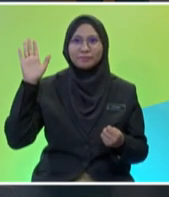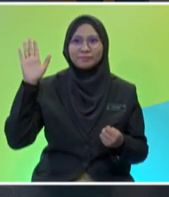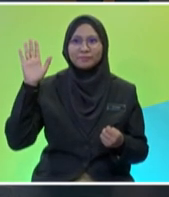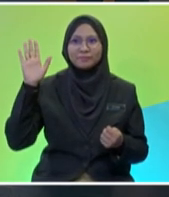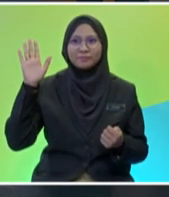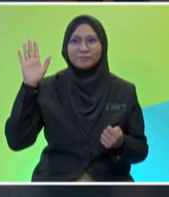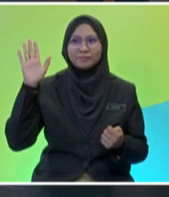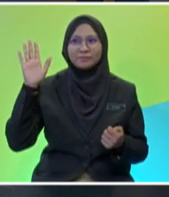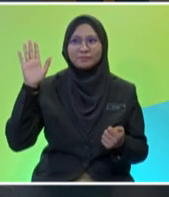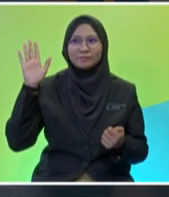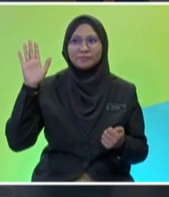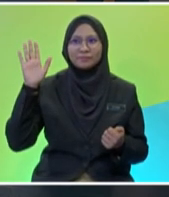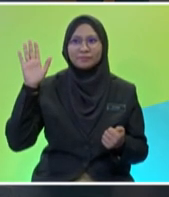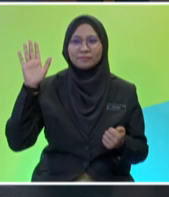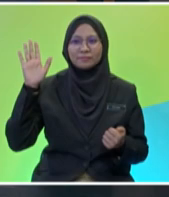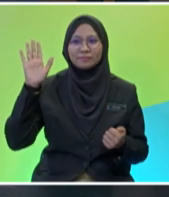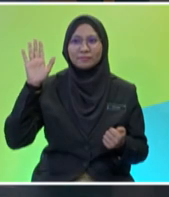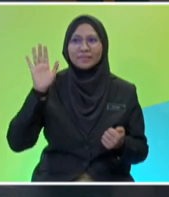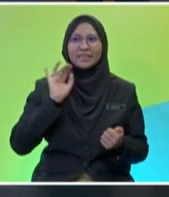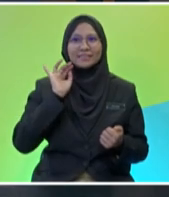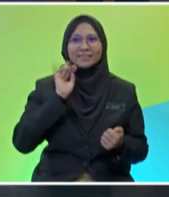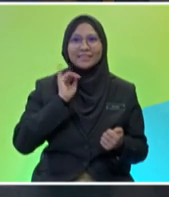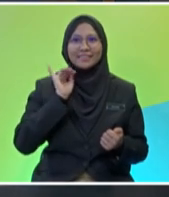memberikan pandangan mereka